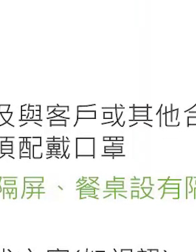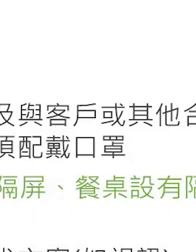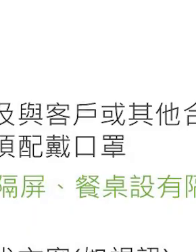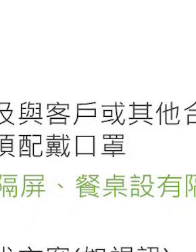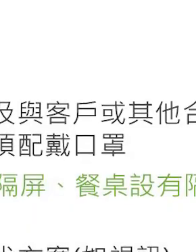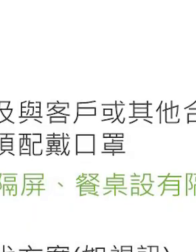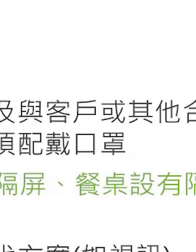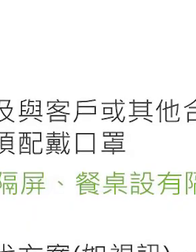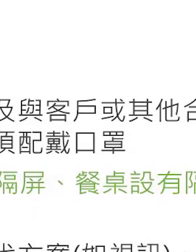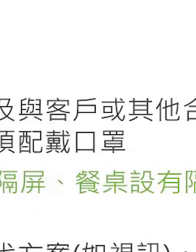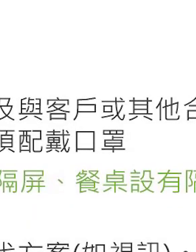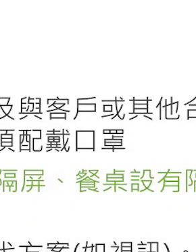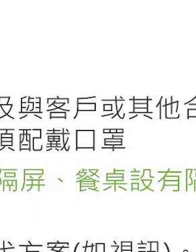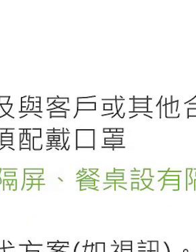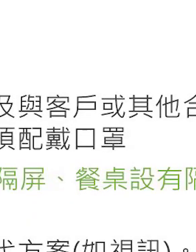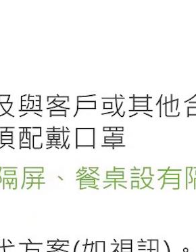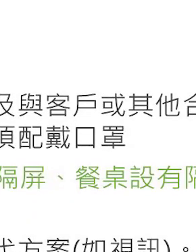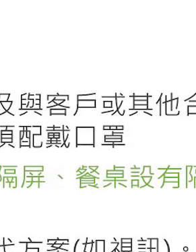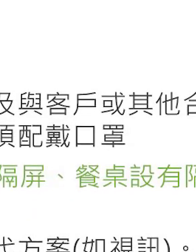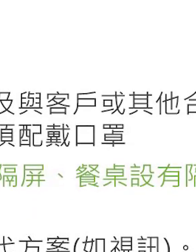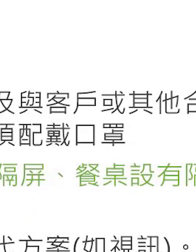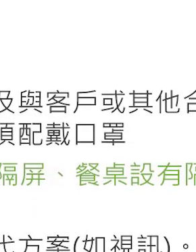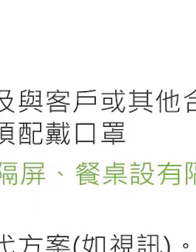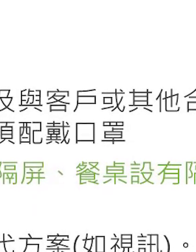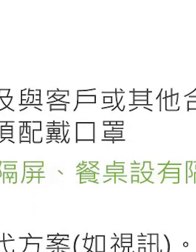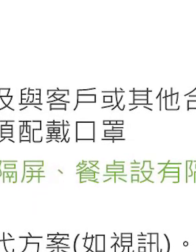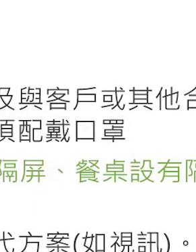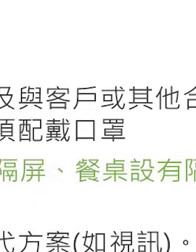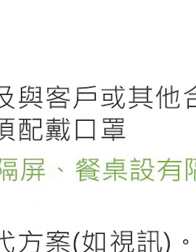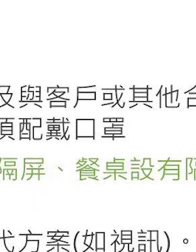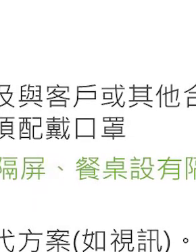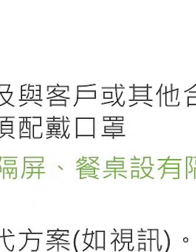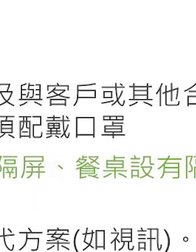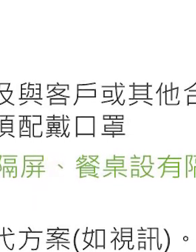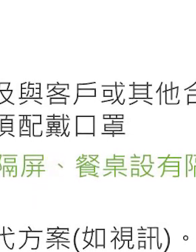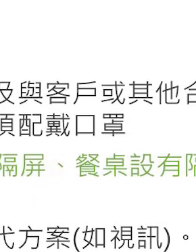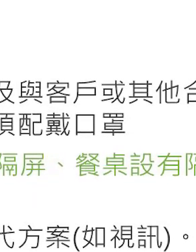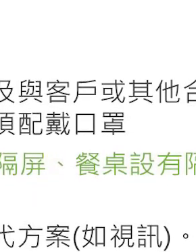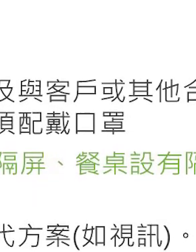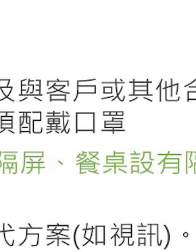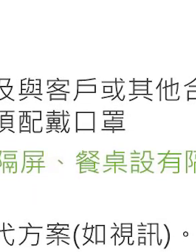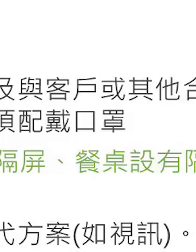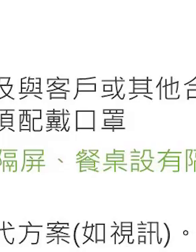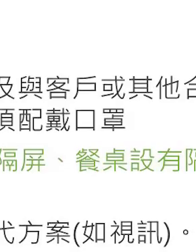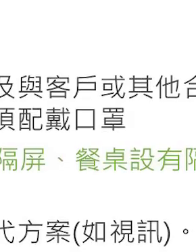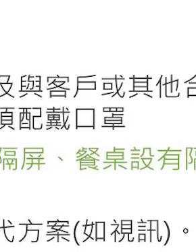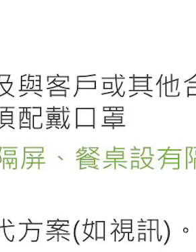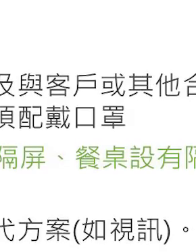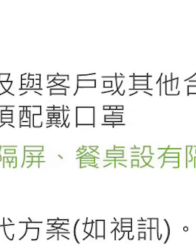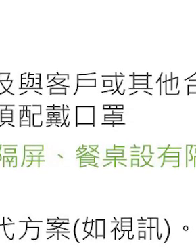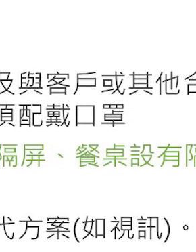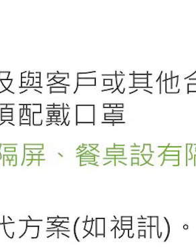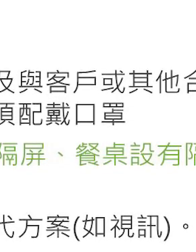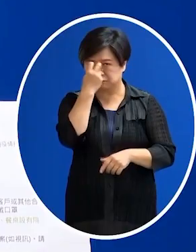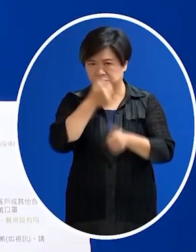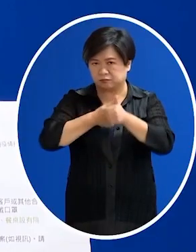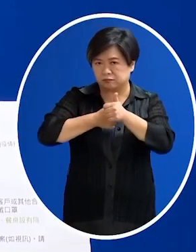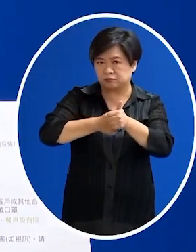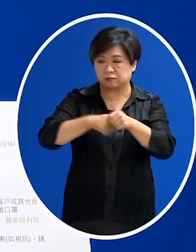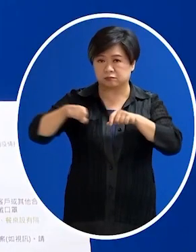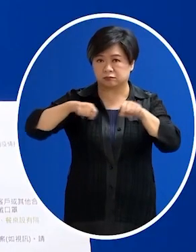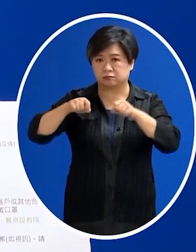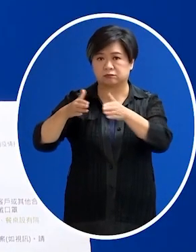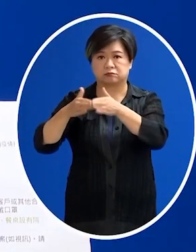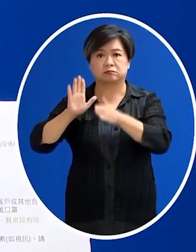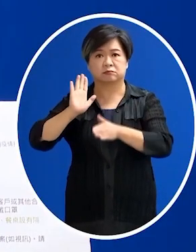上面呢所呈现的，那么一定要去落实员工的健康监测计划跟及时